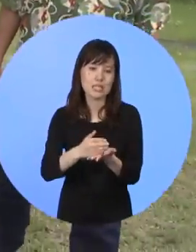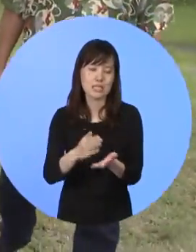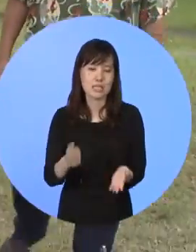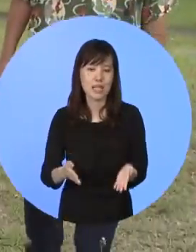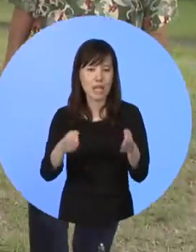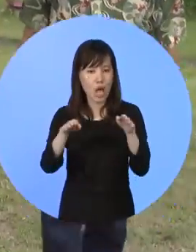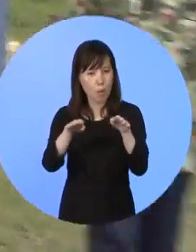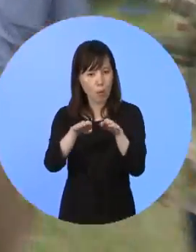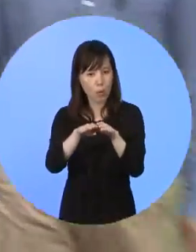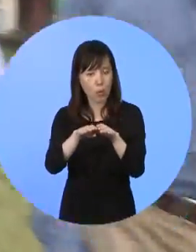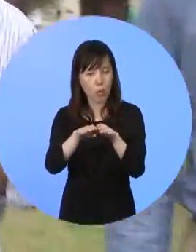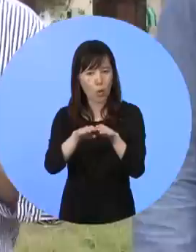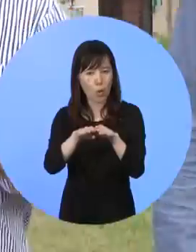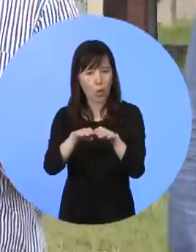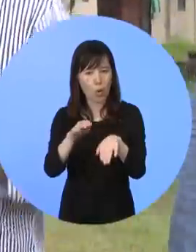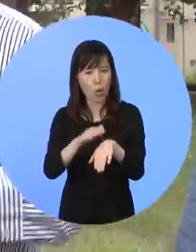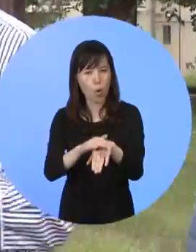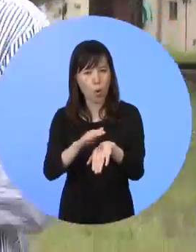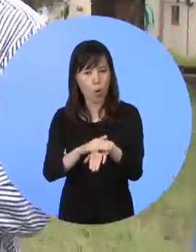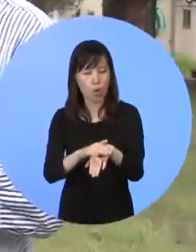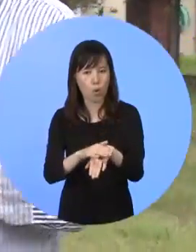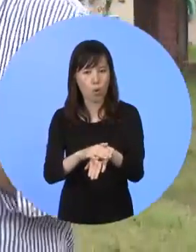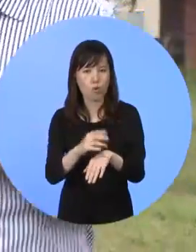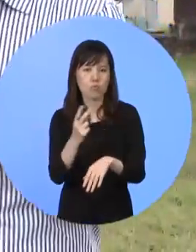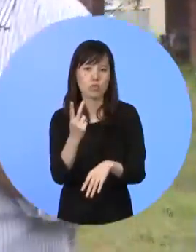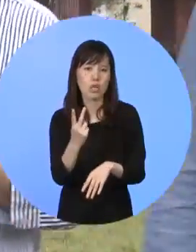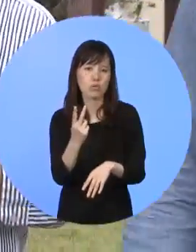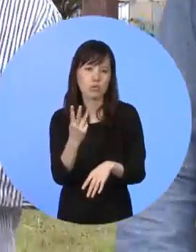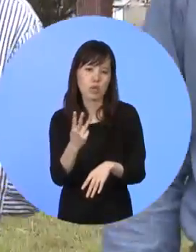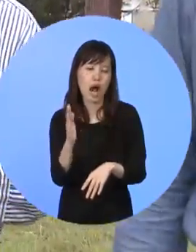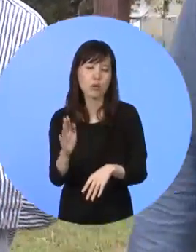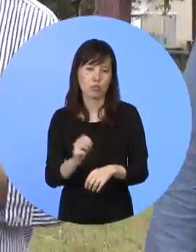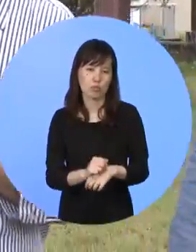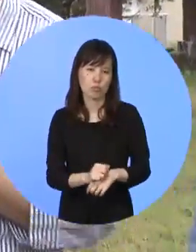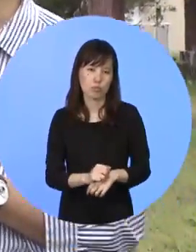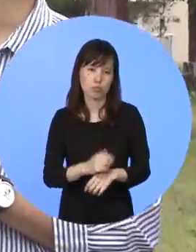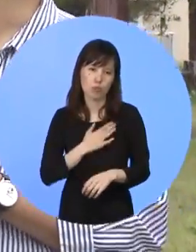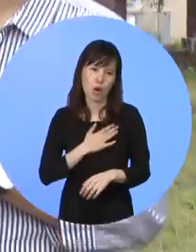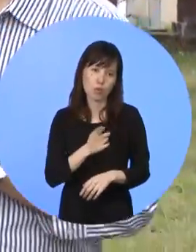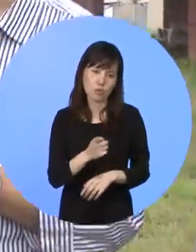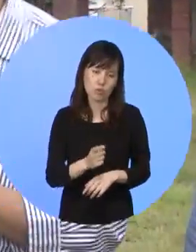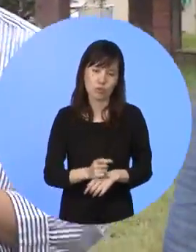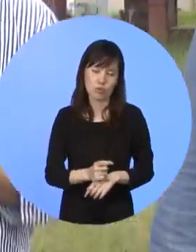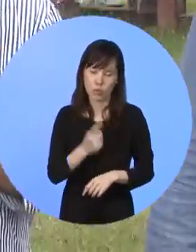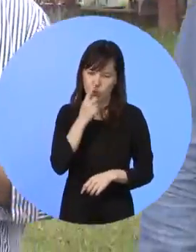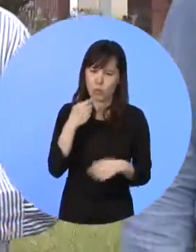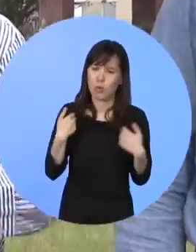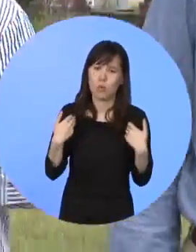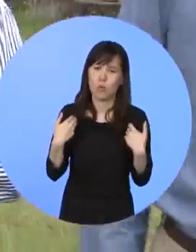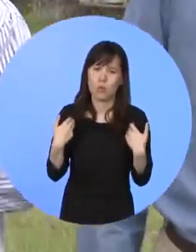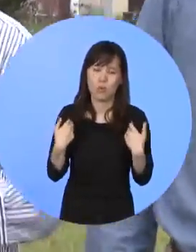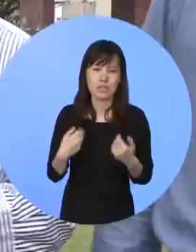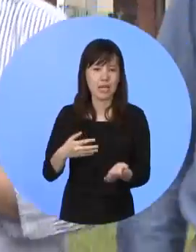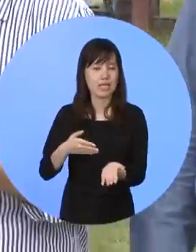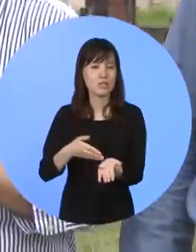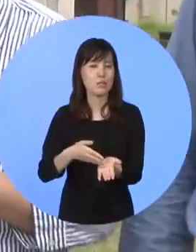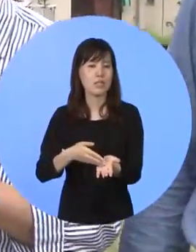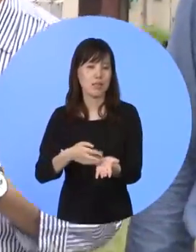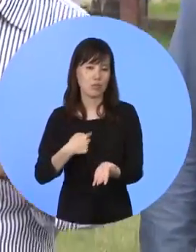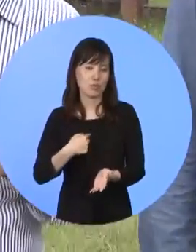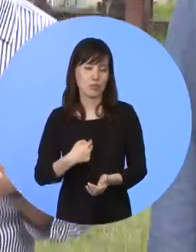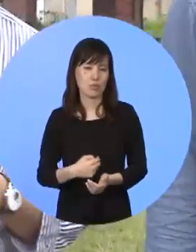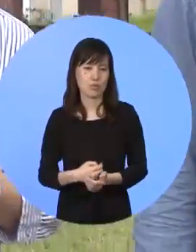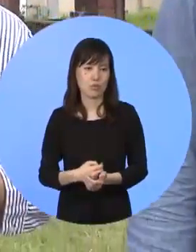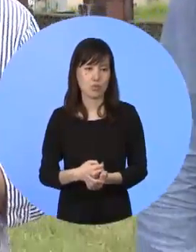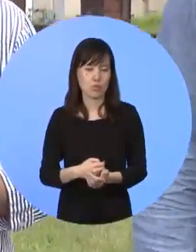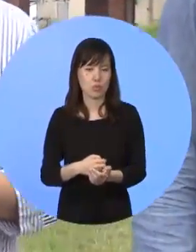ことにお気づきじゃないですか。 建物の建て方ですか。ちょっとそこまでは見れてなかったんですけど、 じゃあ解説しましょうか。 お願いします。 大